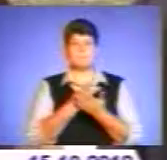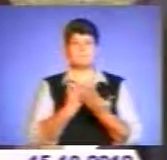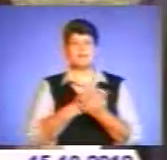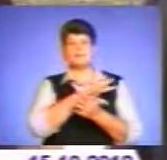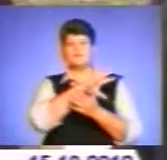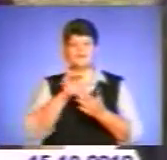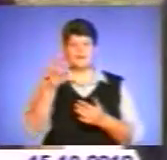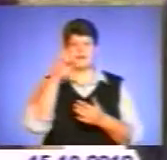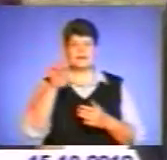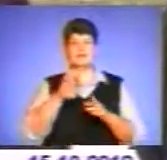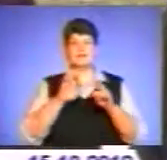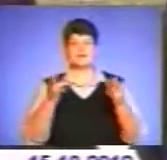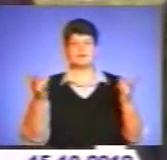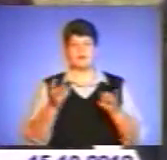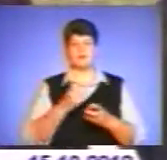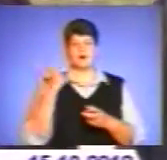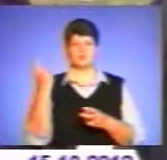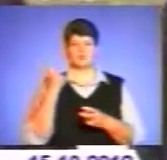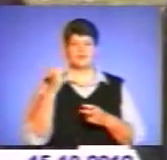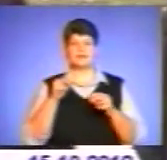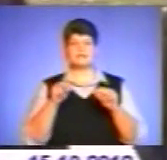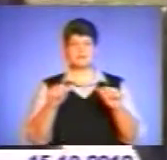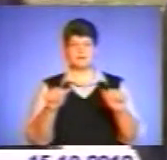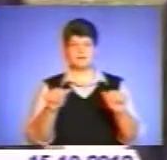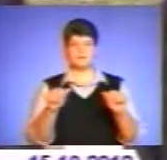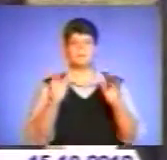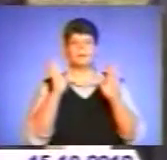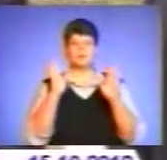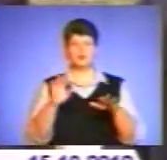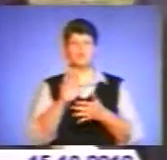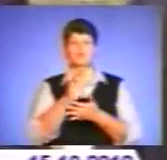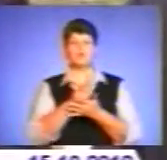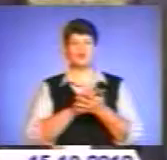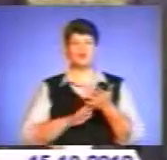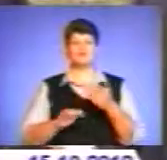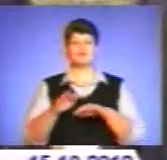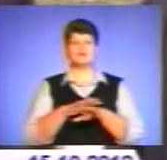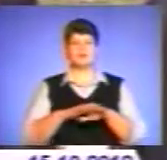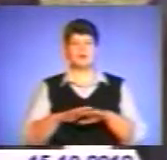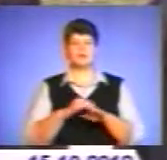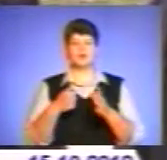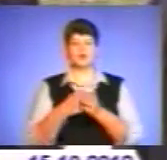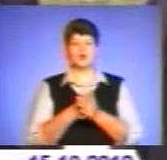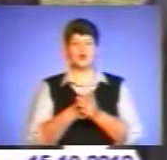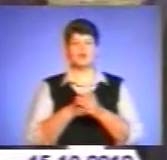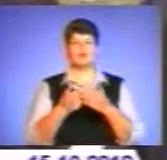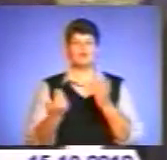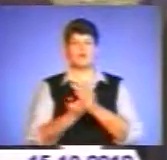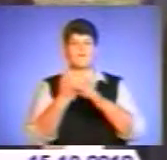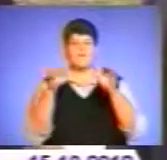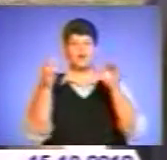Україні, як треба господарювати на землі. Ми будемо продовжувати ярмарки до самого нового